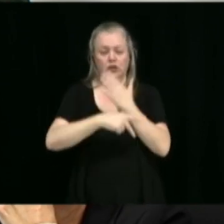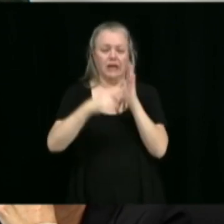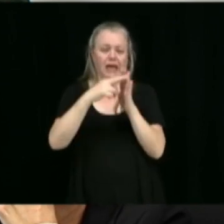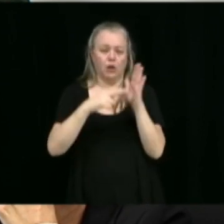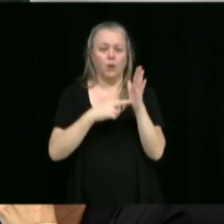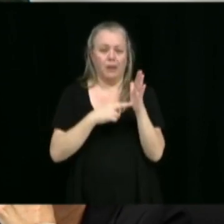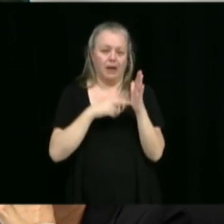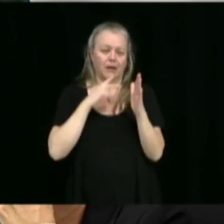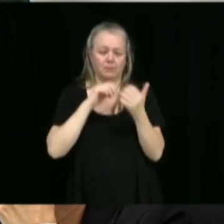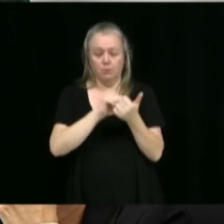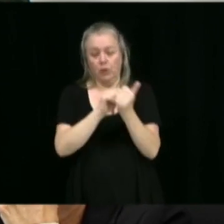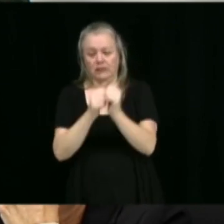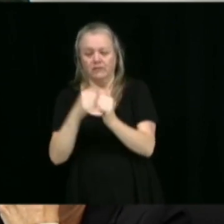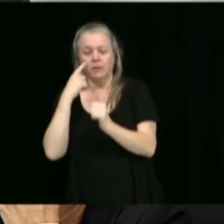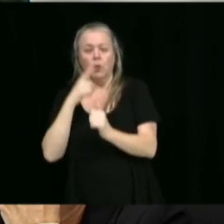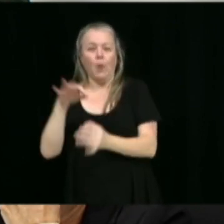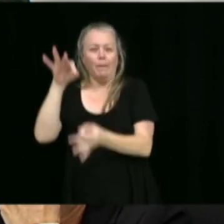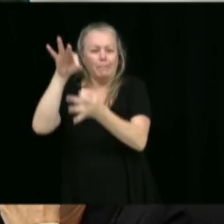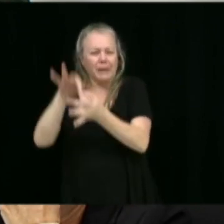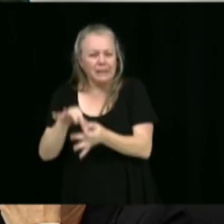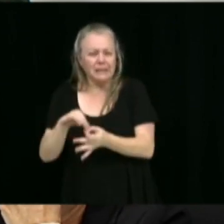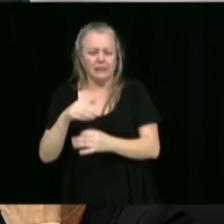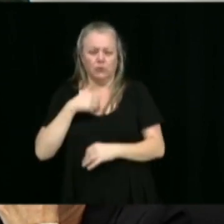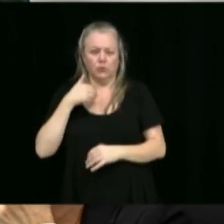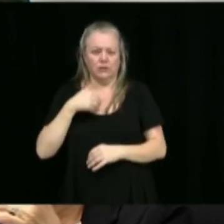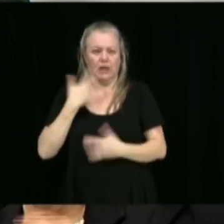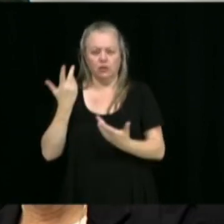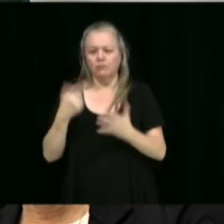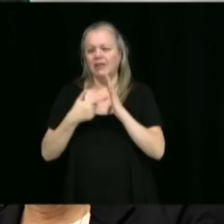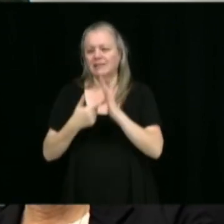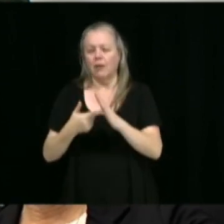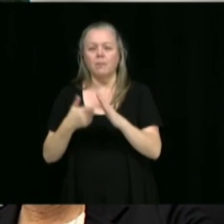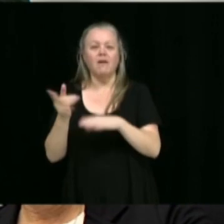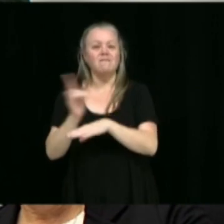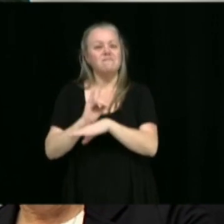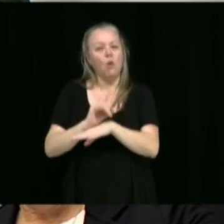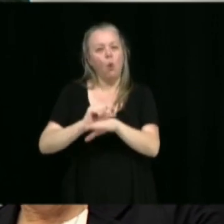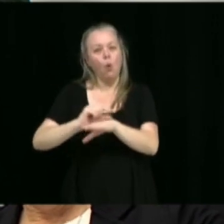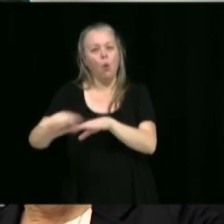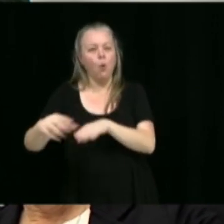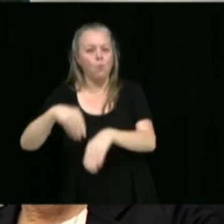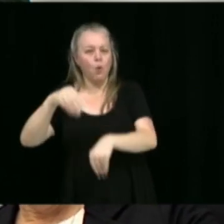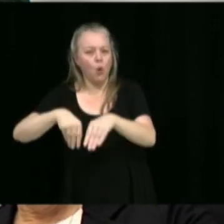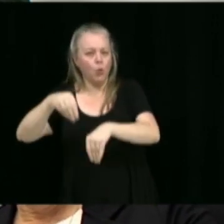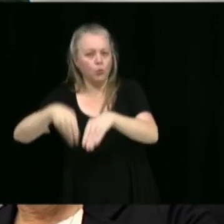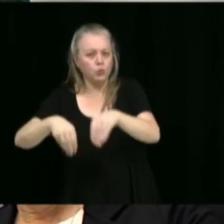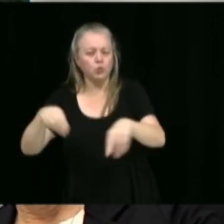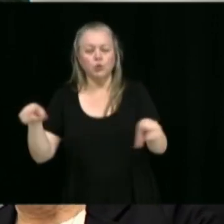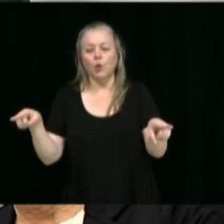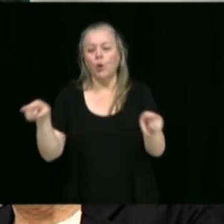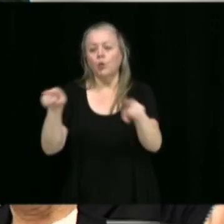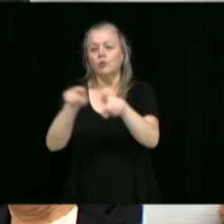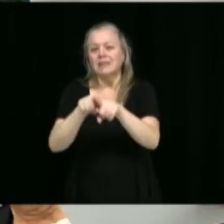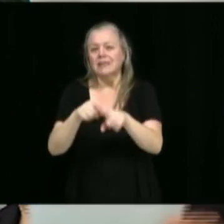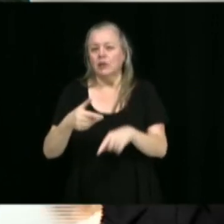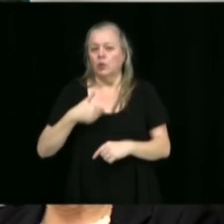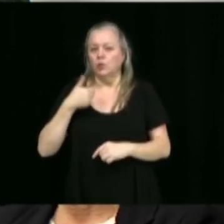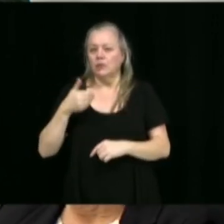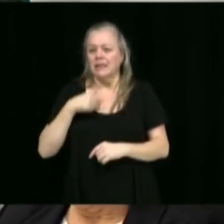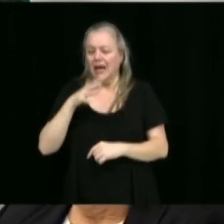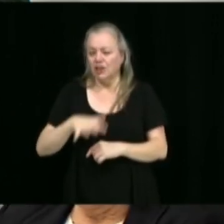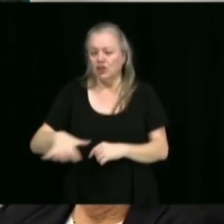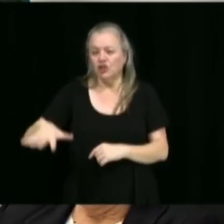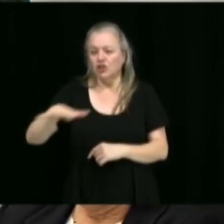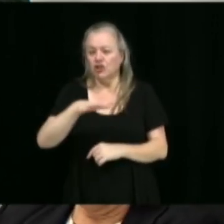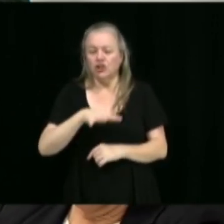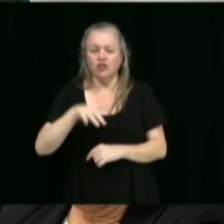usages pour lesquels l'utilisation d'un gazon synthétique est autorisée et d'autoriser uniquement l'usage air de conservation dans les zones